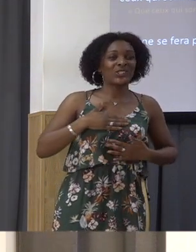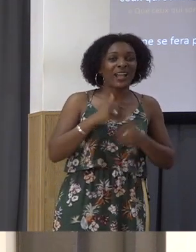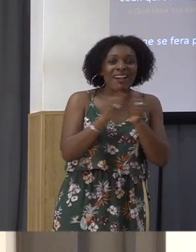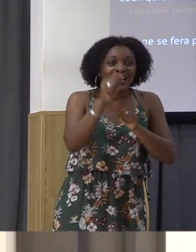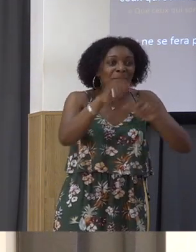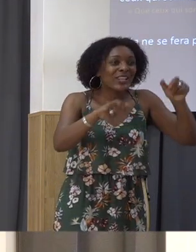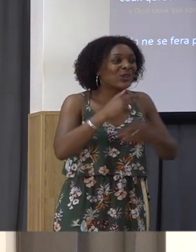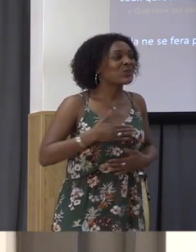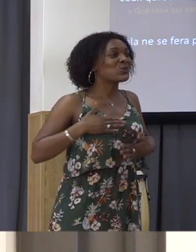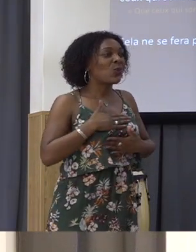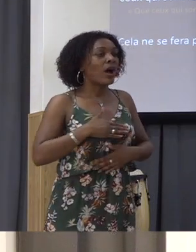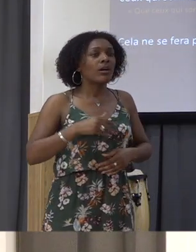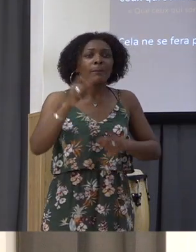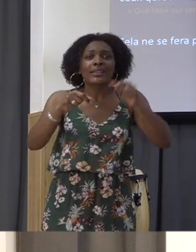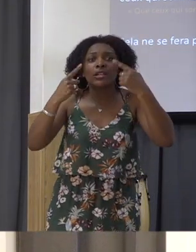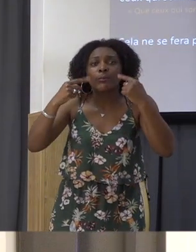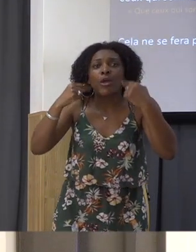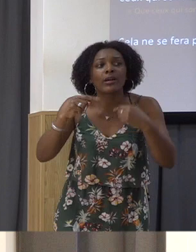soin les uns les autres.